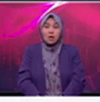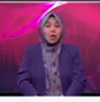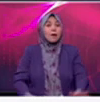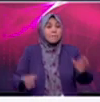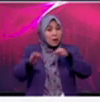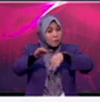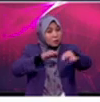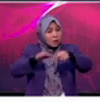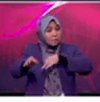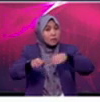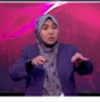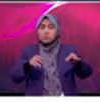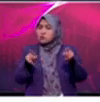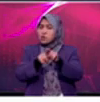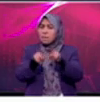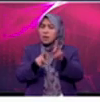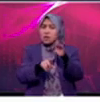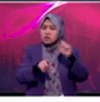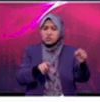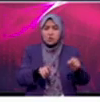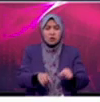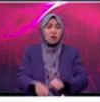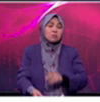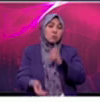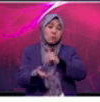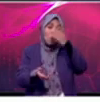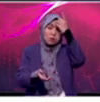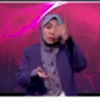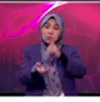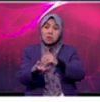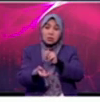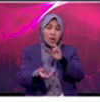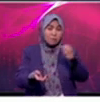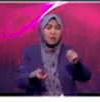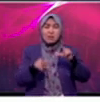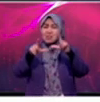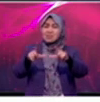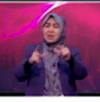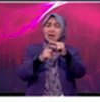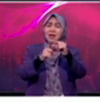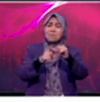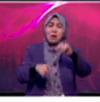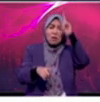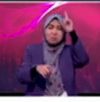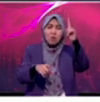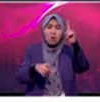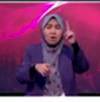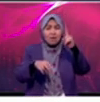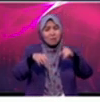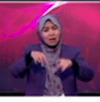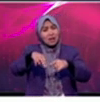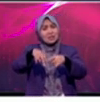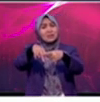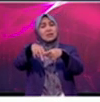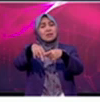mengulas berhubung isu sama Datuk Dr Mohamad Naim mokhtar menyifatkan tindakan meletakkan kalimah Allah di anggota kaki adalah